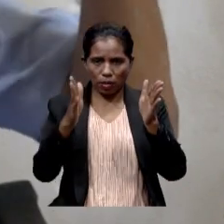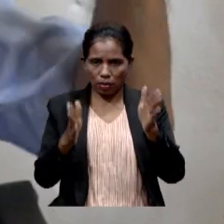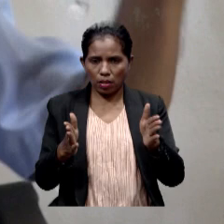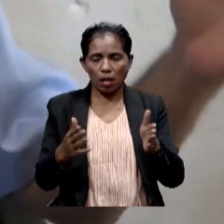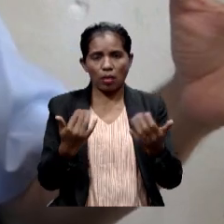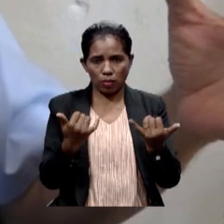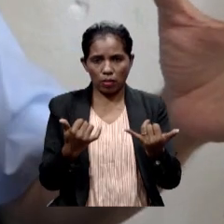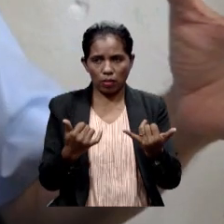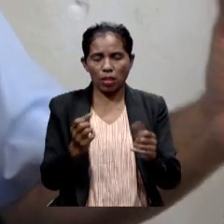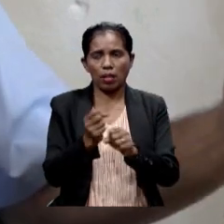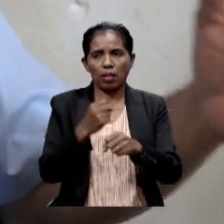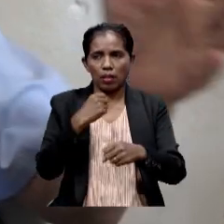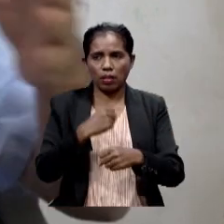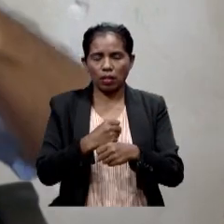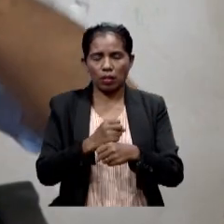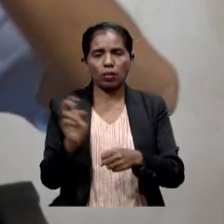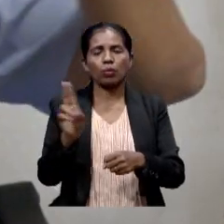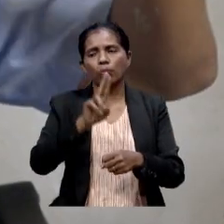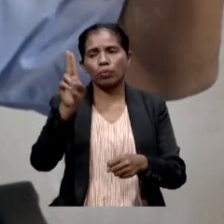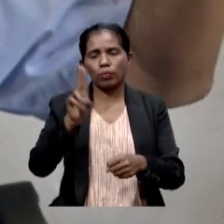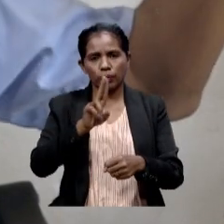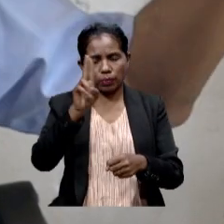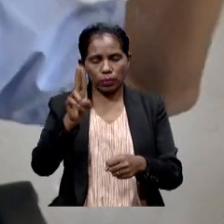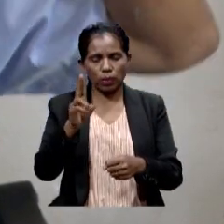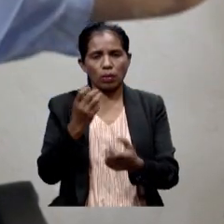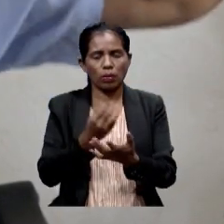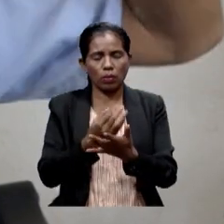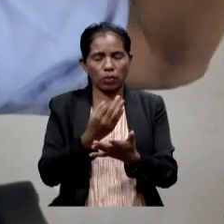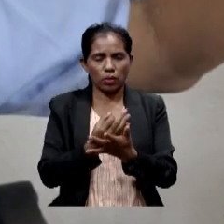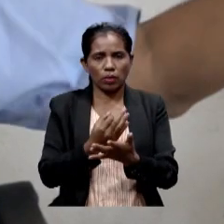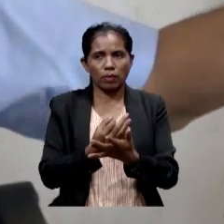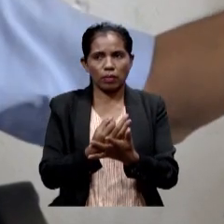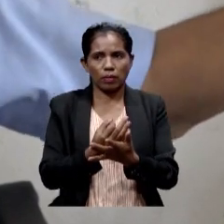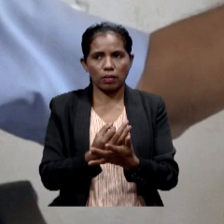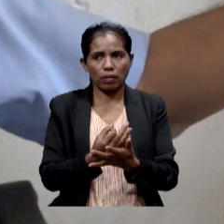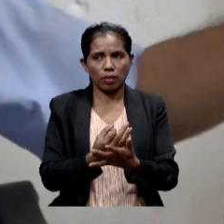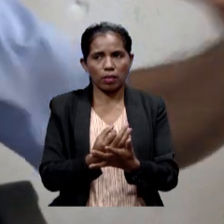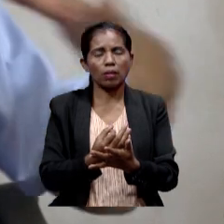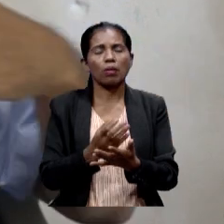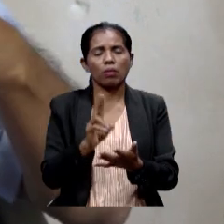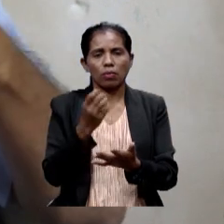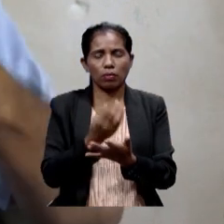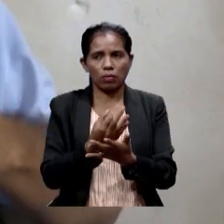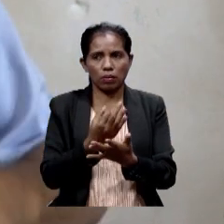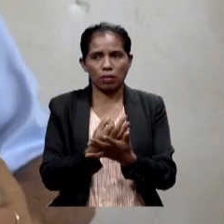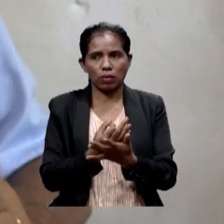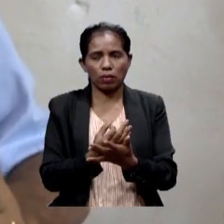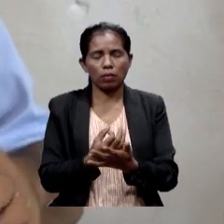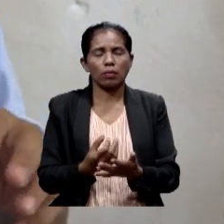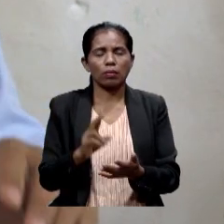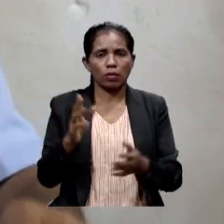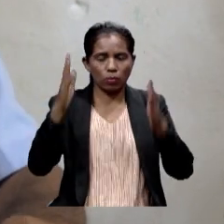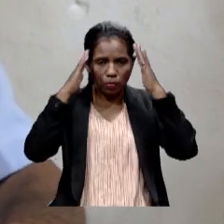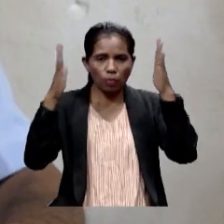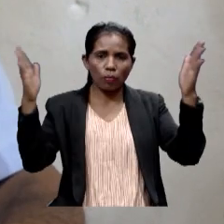maka halo gastos ba itani nai urun ser ne mak boat e mais enquanto itni isin ur aini